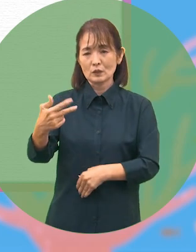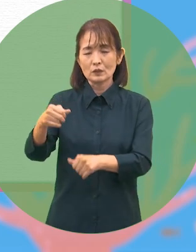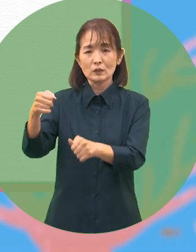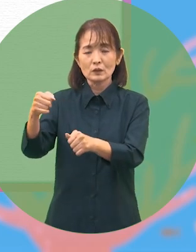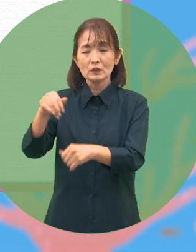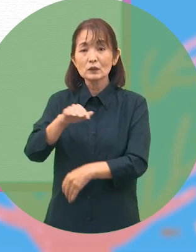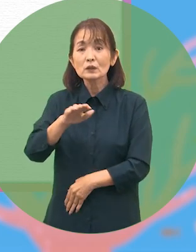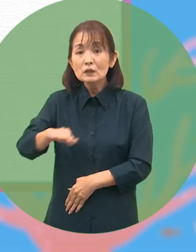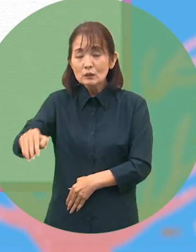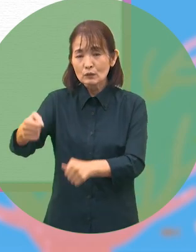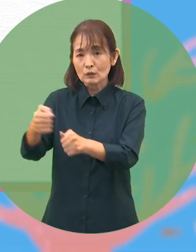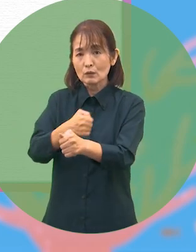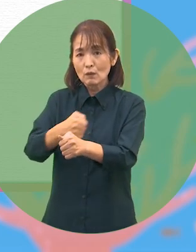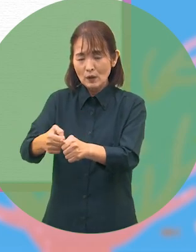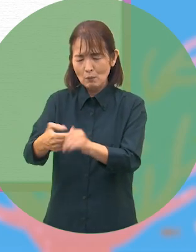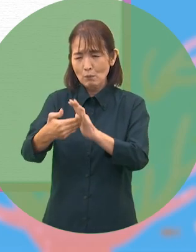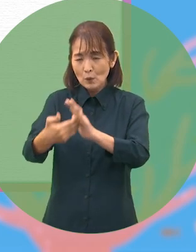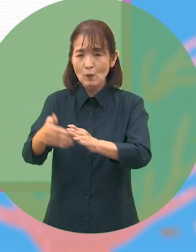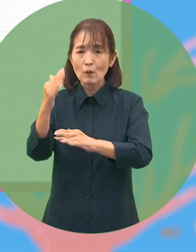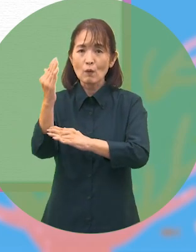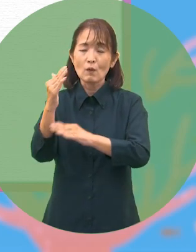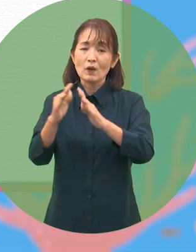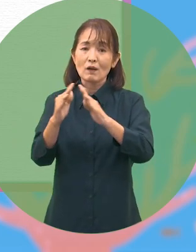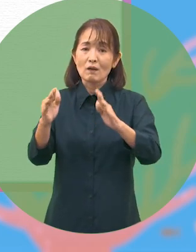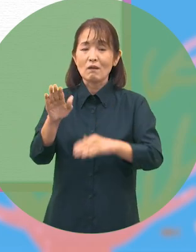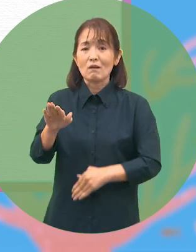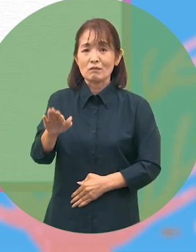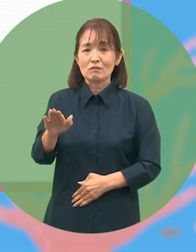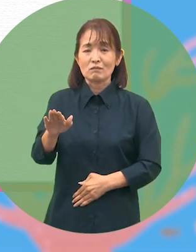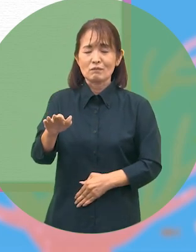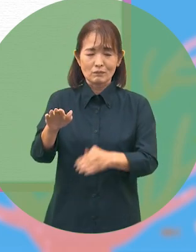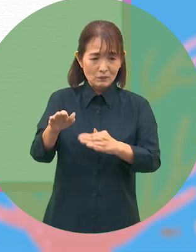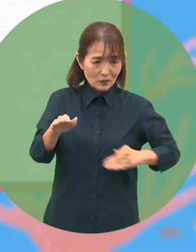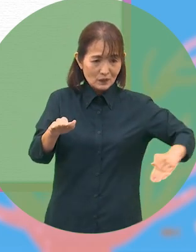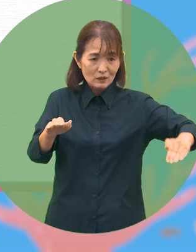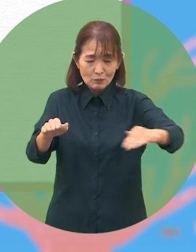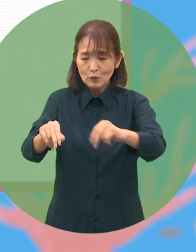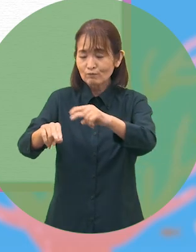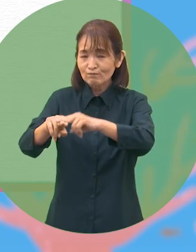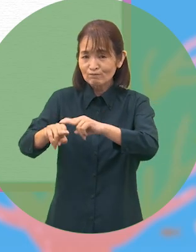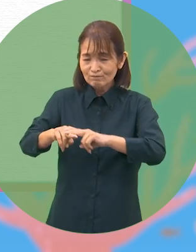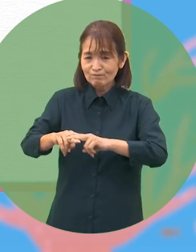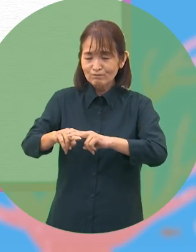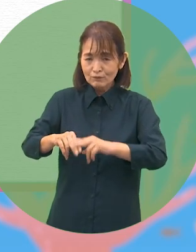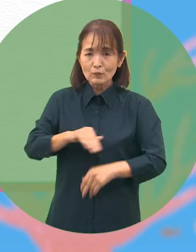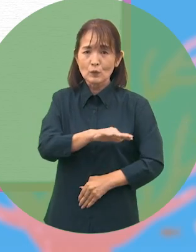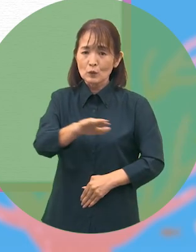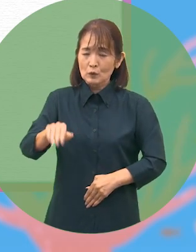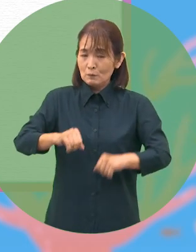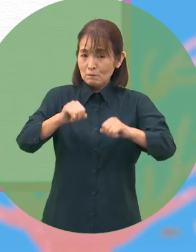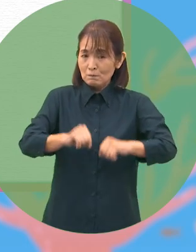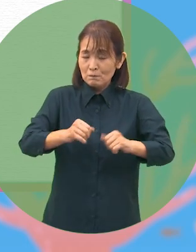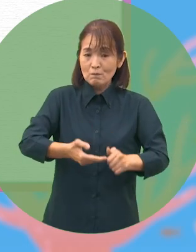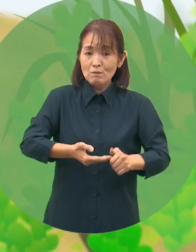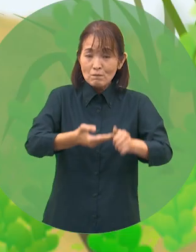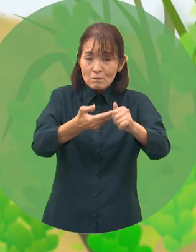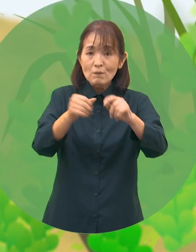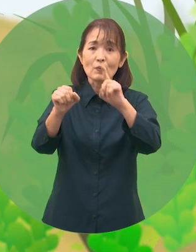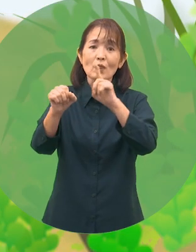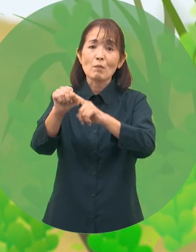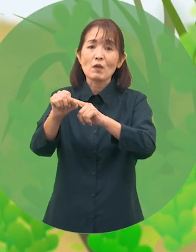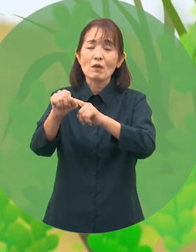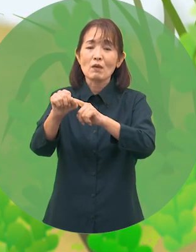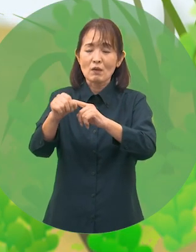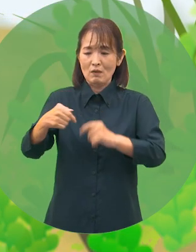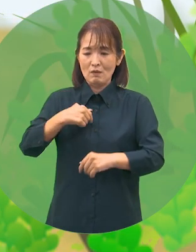防止講演会が開催されます。皆さんもこの機会に参加して、子どもたちの健やかな成長のために、私